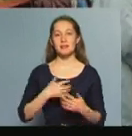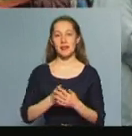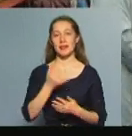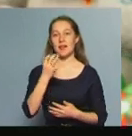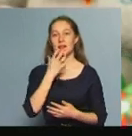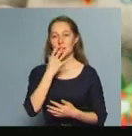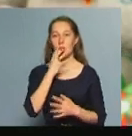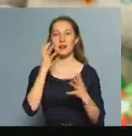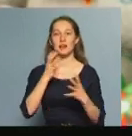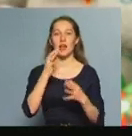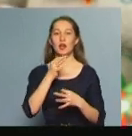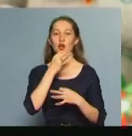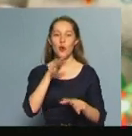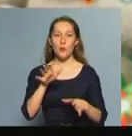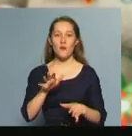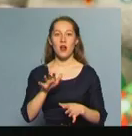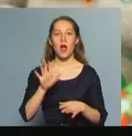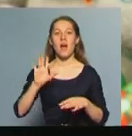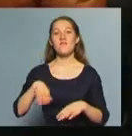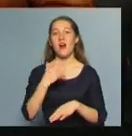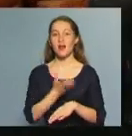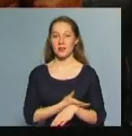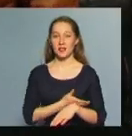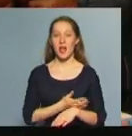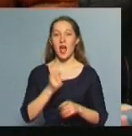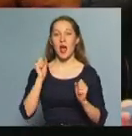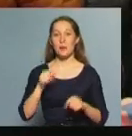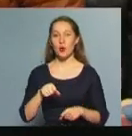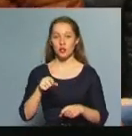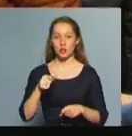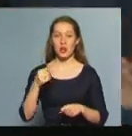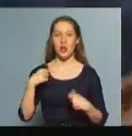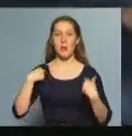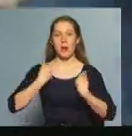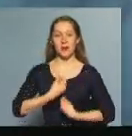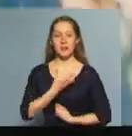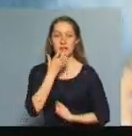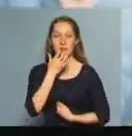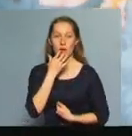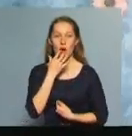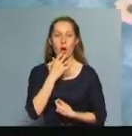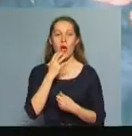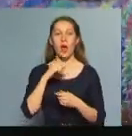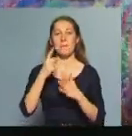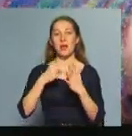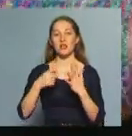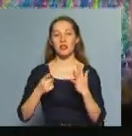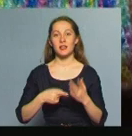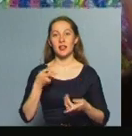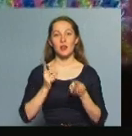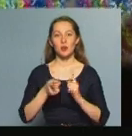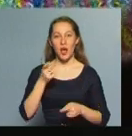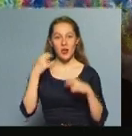Согреют любого чувашские и кукморские валенки. Закутаться можно в теплый палантин, обогреть руки в перчатках из натуральной